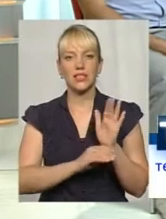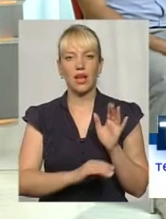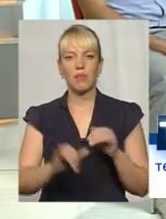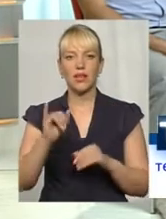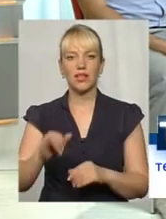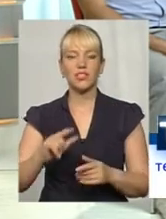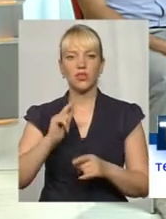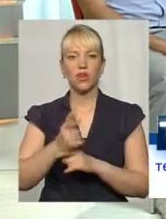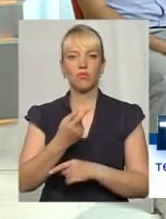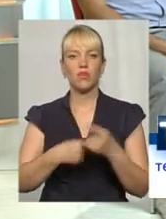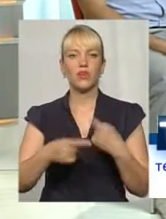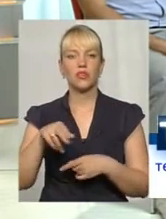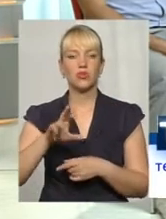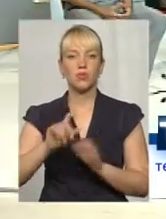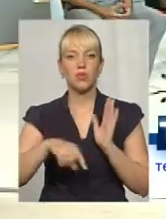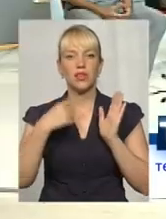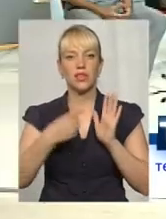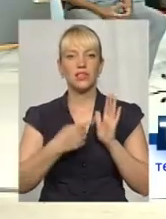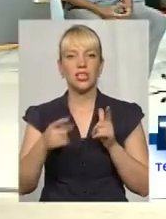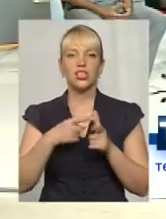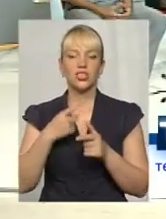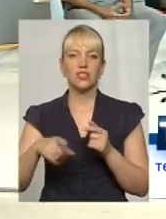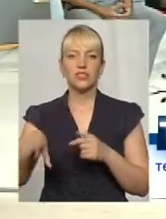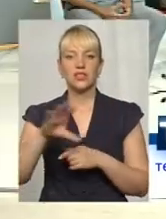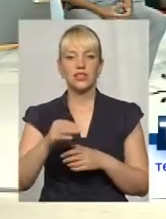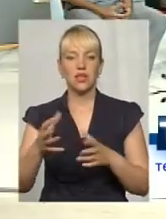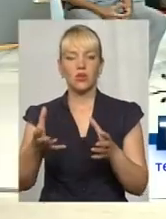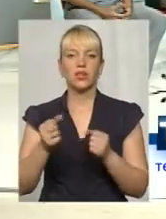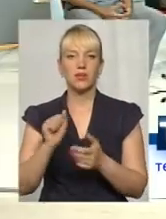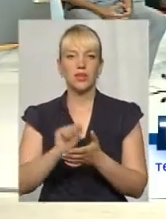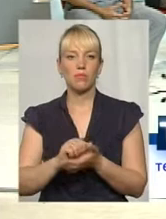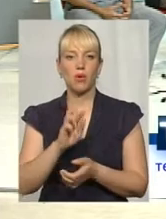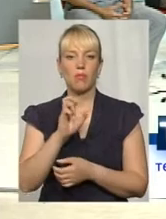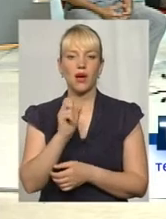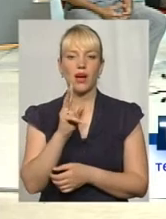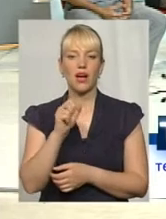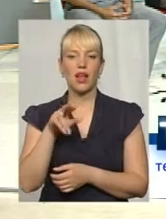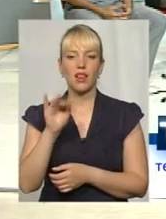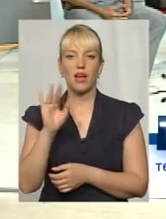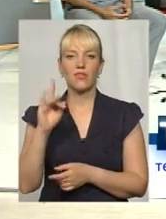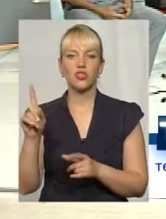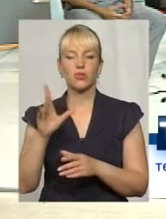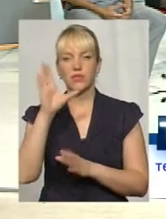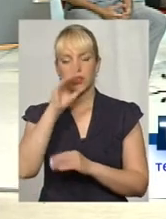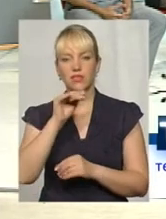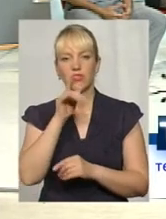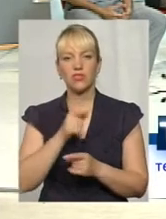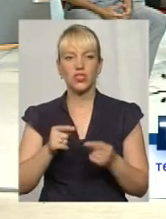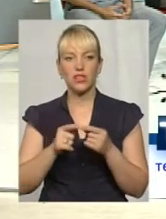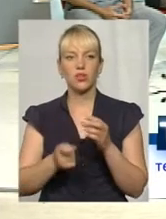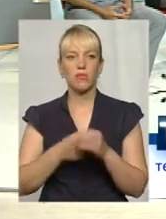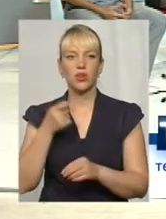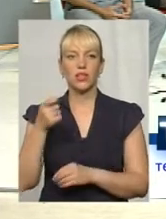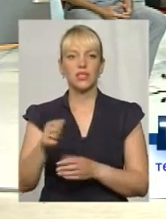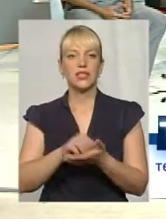знову ж повертаюся до запитання, чи всі вже отримали дипломи бакалаврів, щоб встигнути подати вчасно, ну, власне,